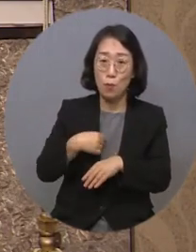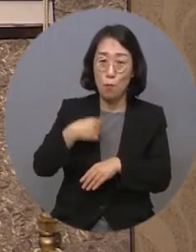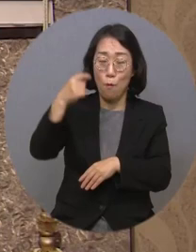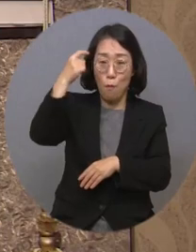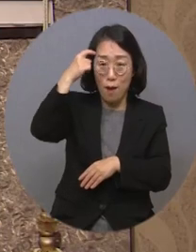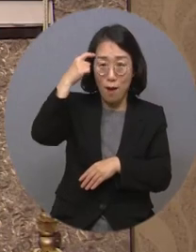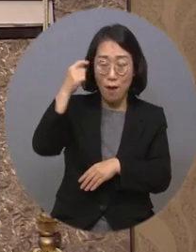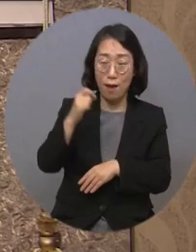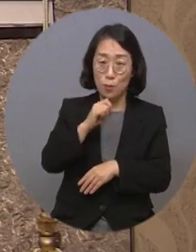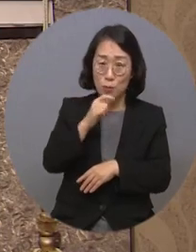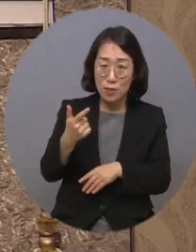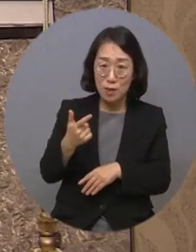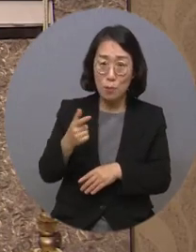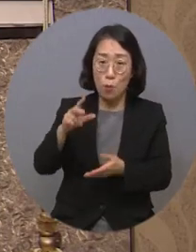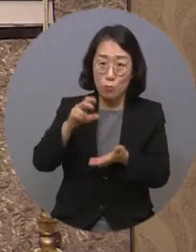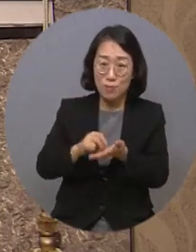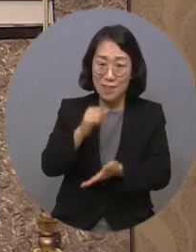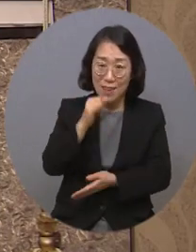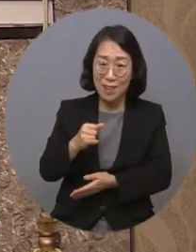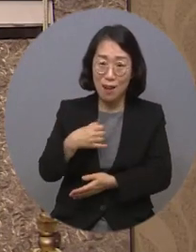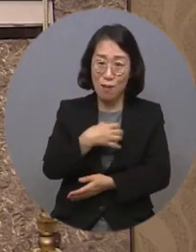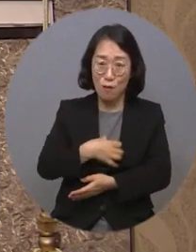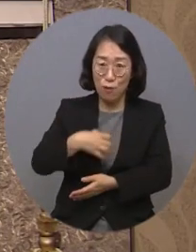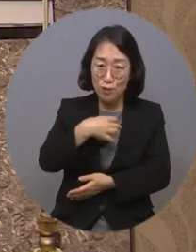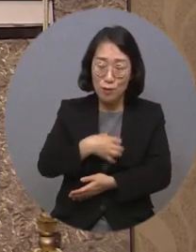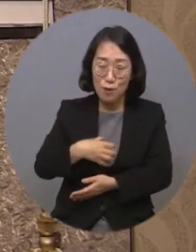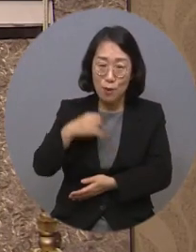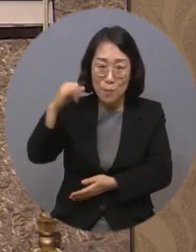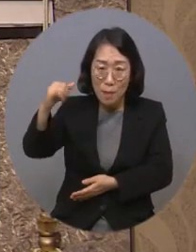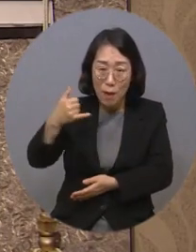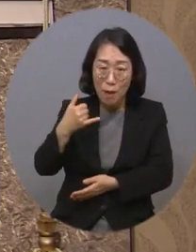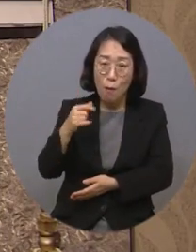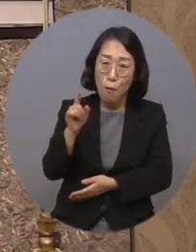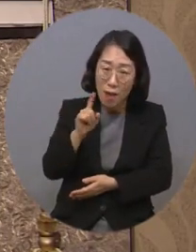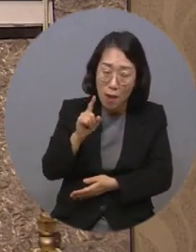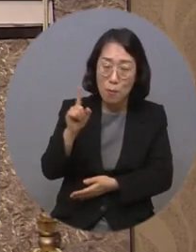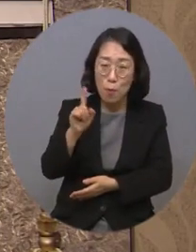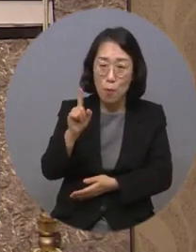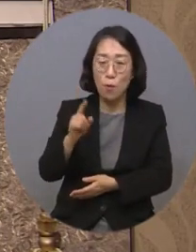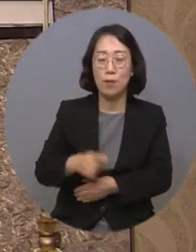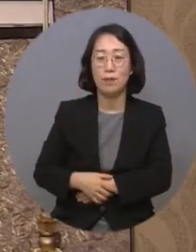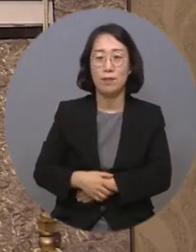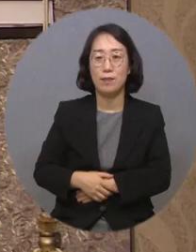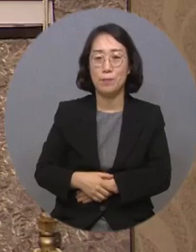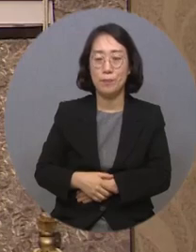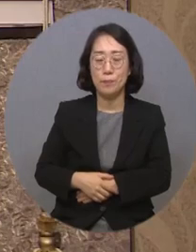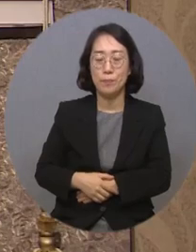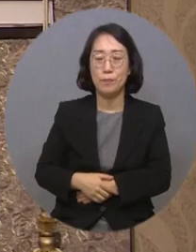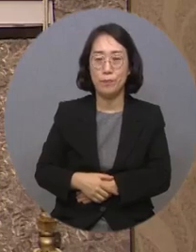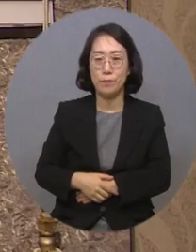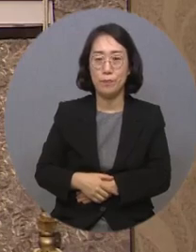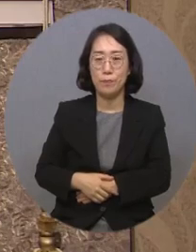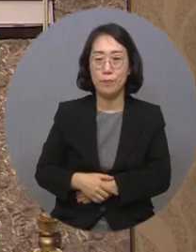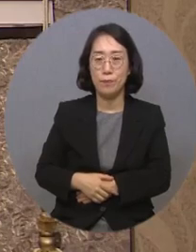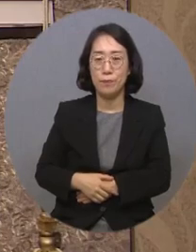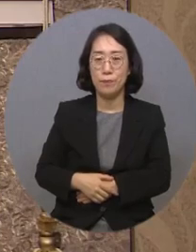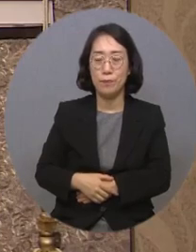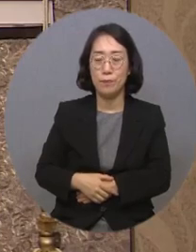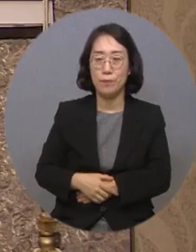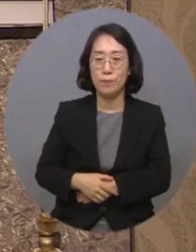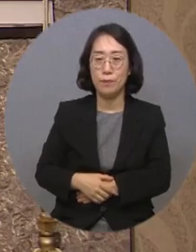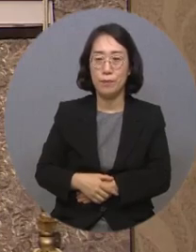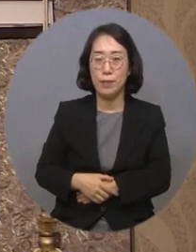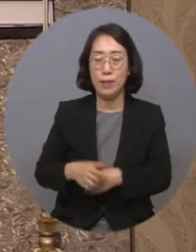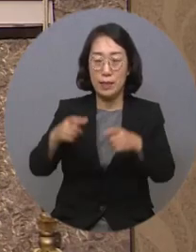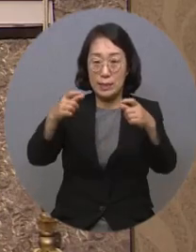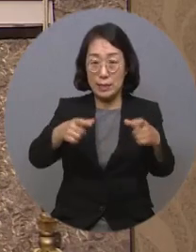안 좋은 일로 오시나 네. 걱정을 해서 이제 자꾸 물어보는 거죠. 무슨 네. 일이시냐. 이제 그랬더니 그